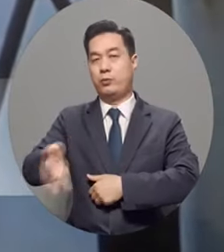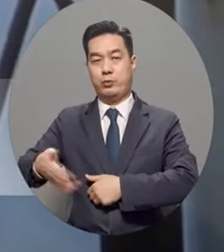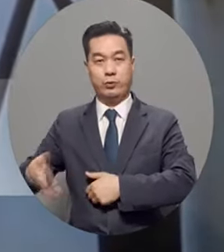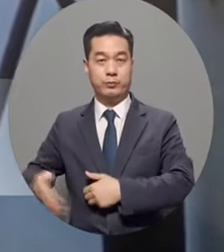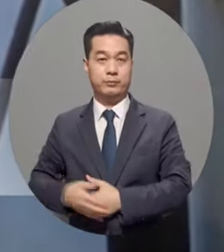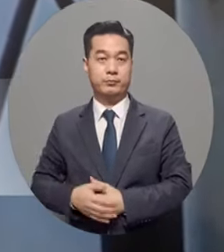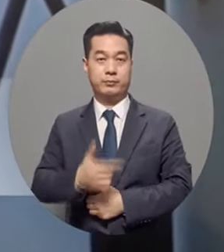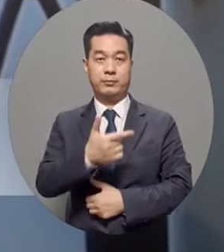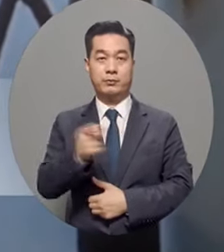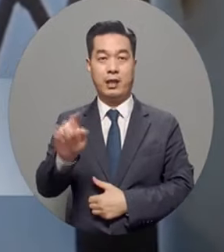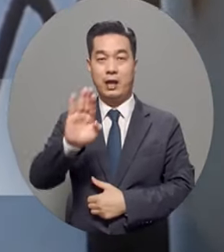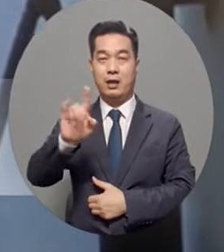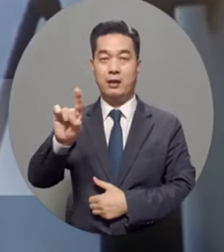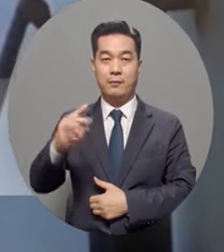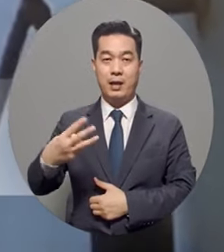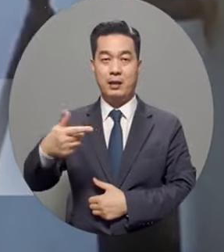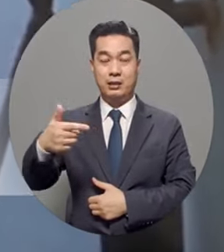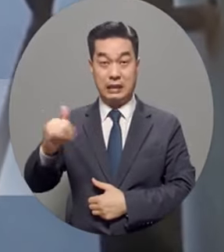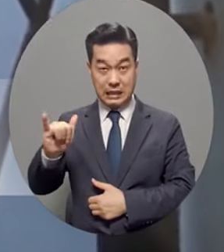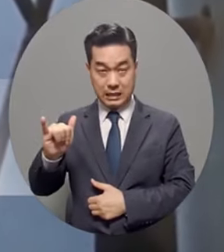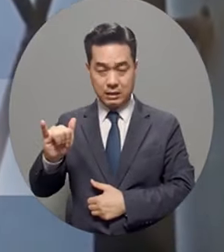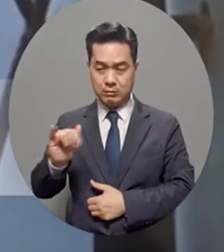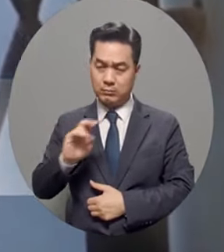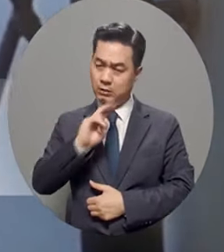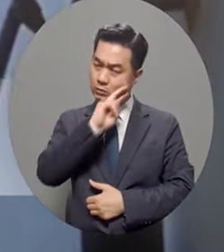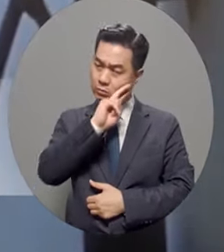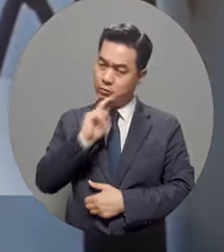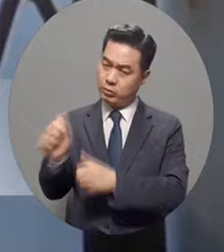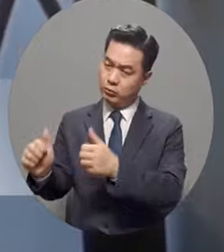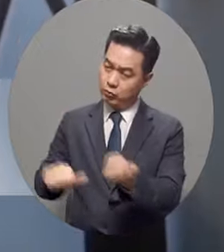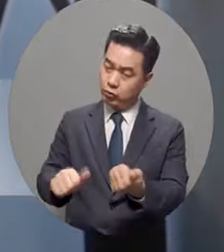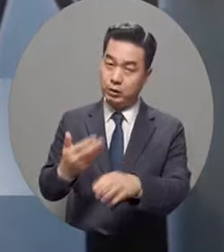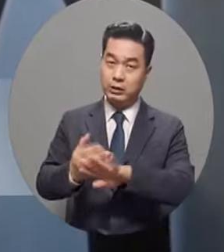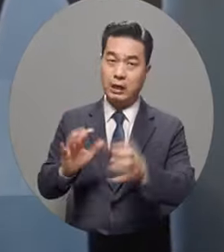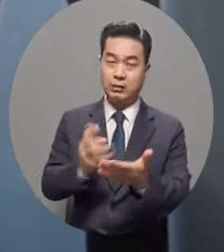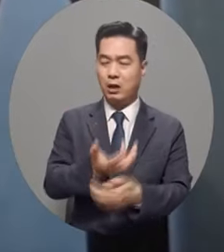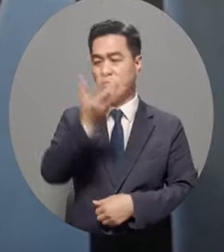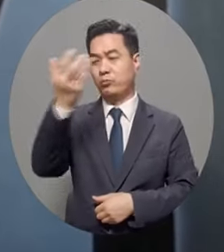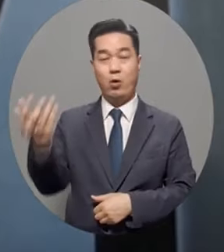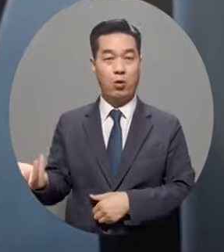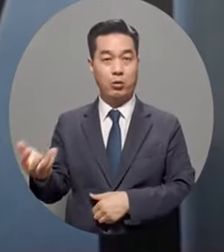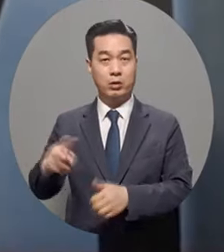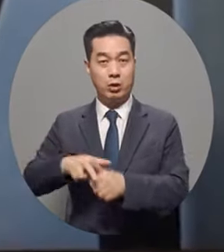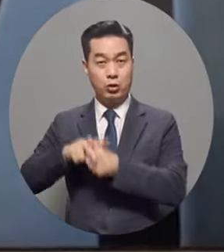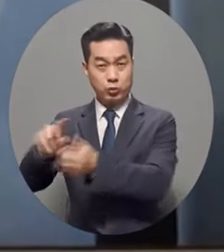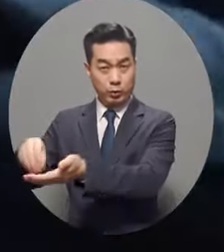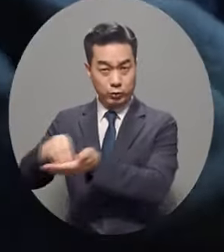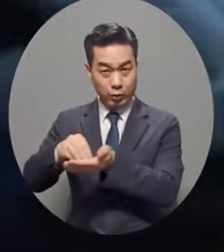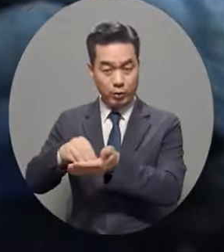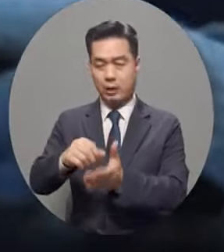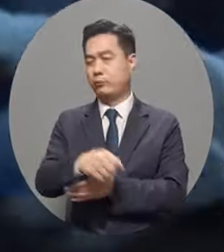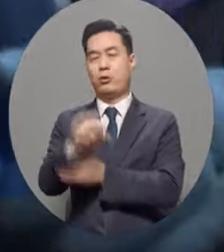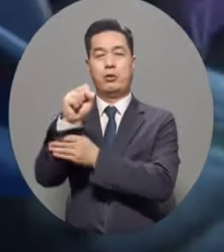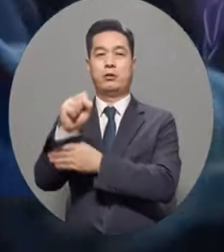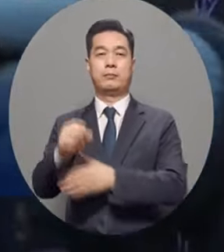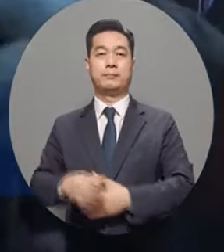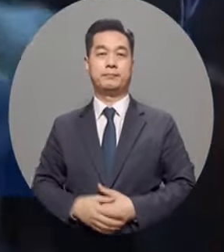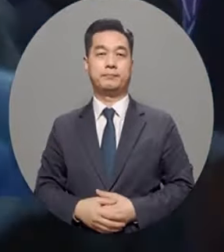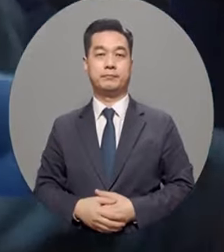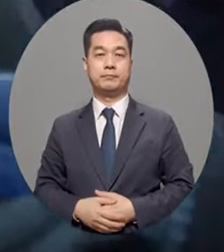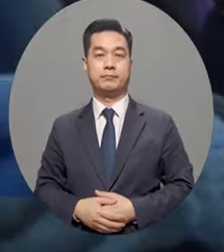나발리 등 최대 정적들은 음문사하거나 해외로 망명을 떠났고 후보 등록 자체가 불허되기도 했습니다. There could be